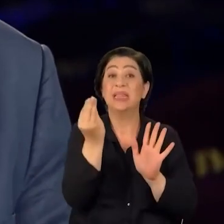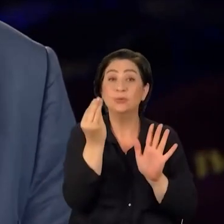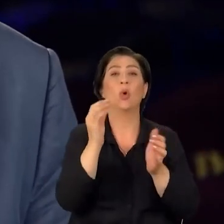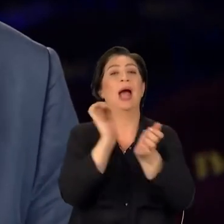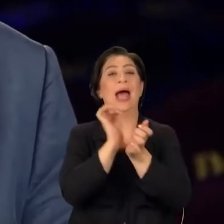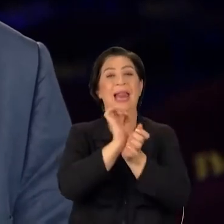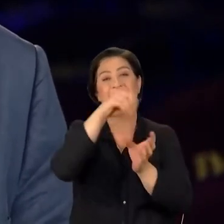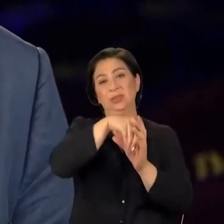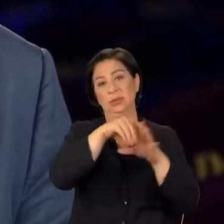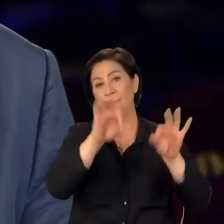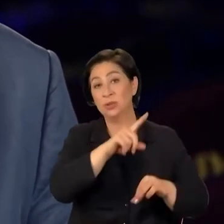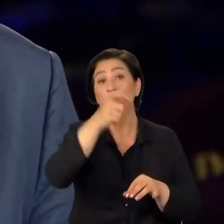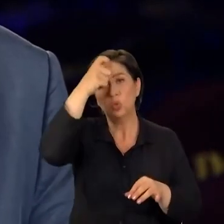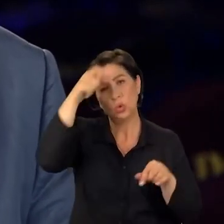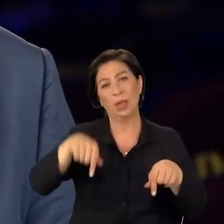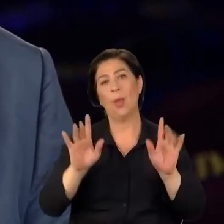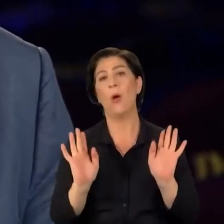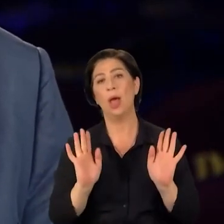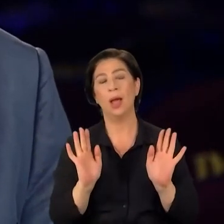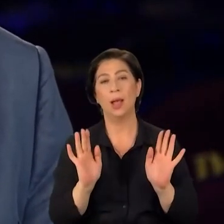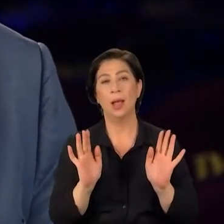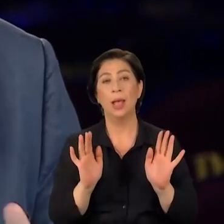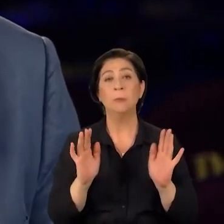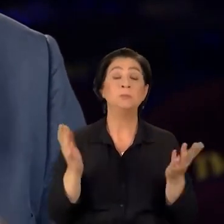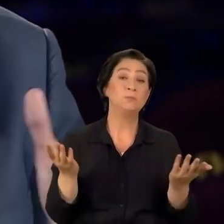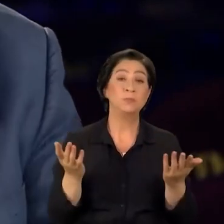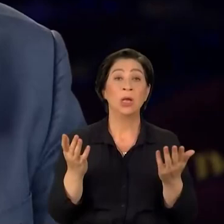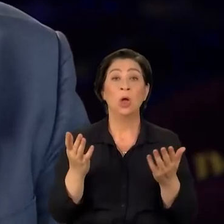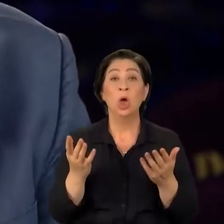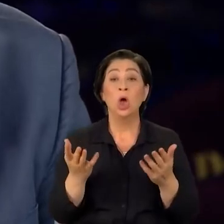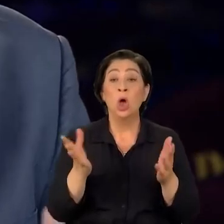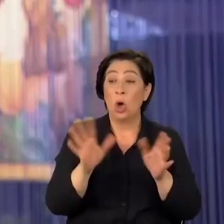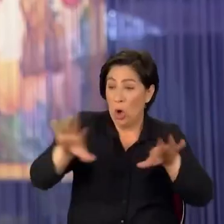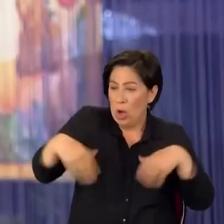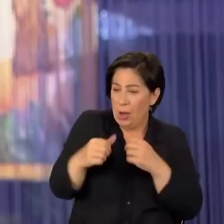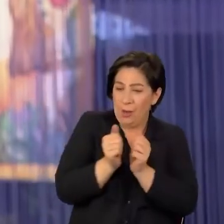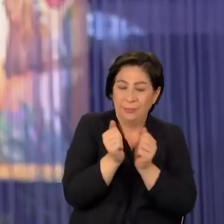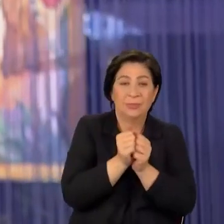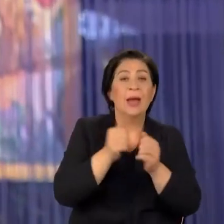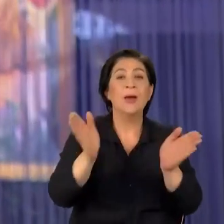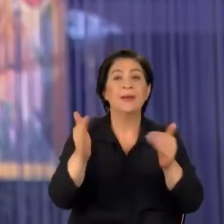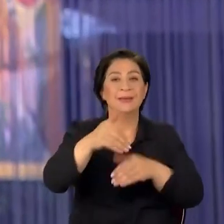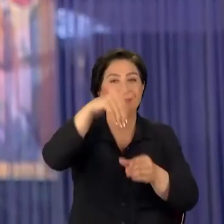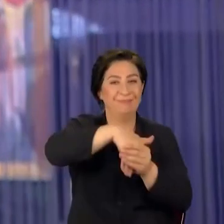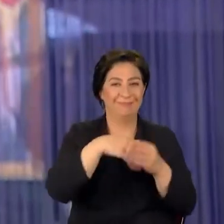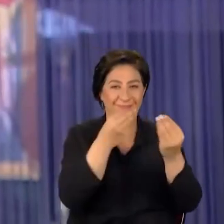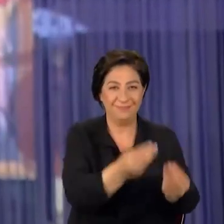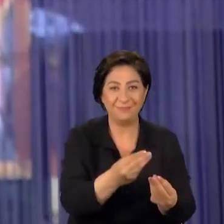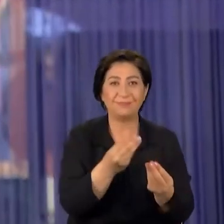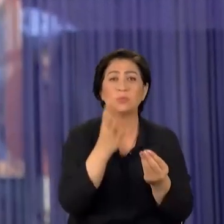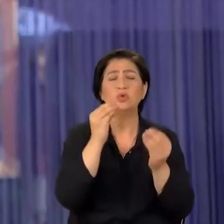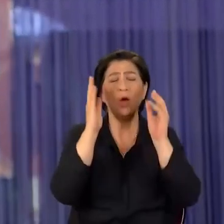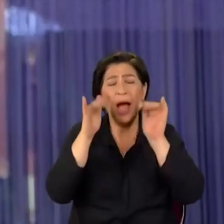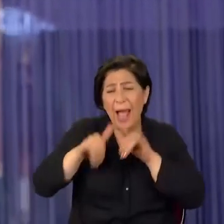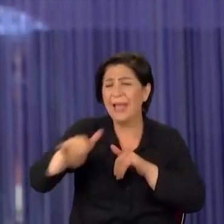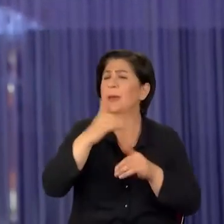ailede biçimlenen bir şey, özellikle de Türkiye'de. Yani işte komple sandığa beraber gidip aynı siyasi partiye oy veren çok